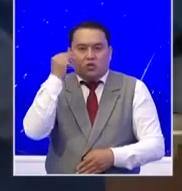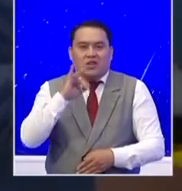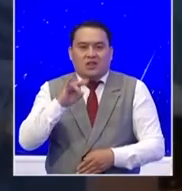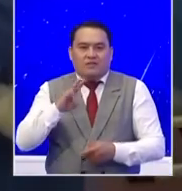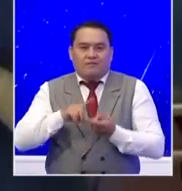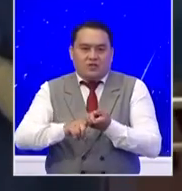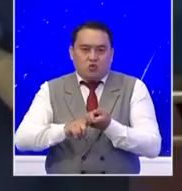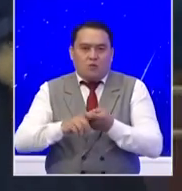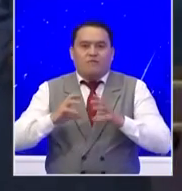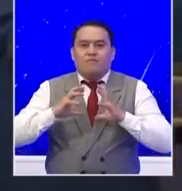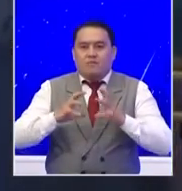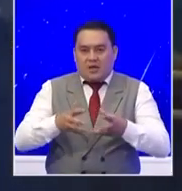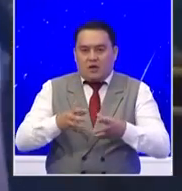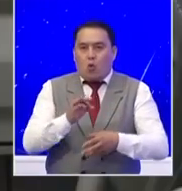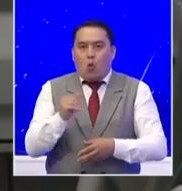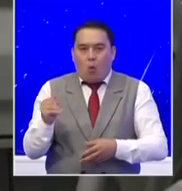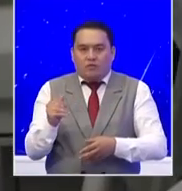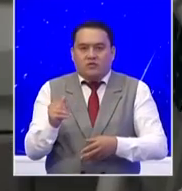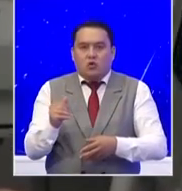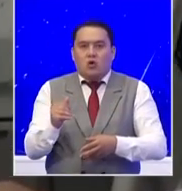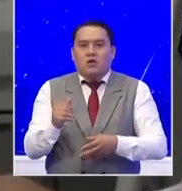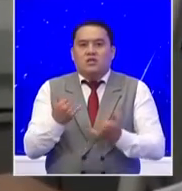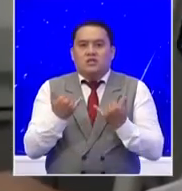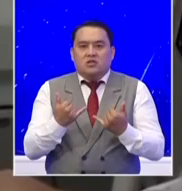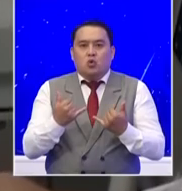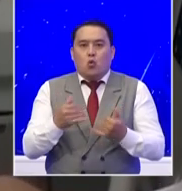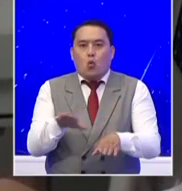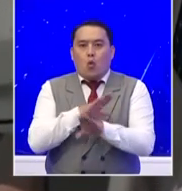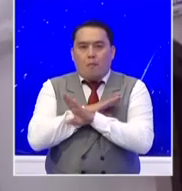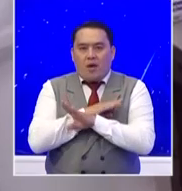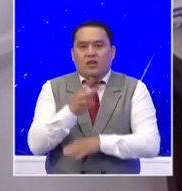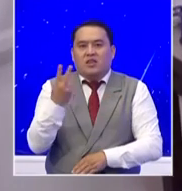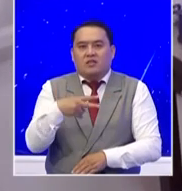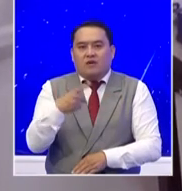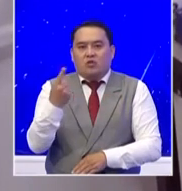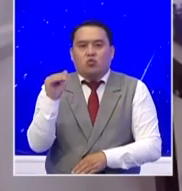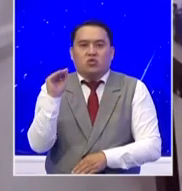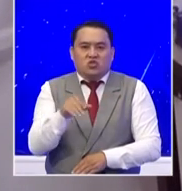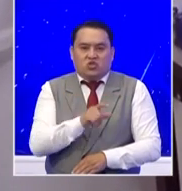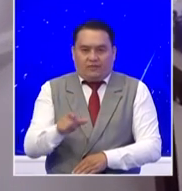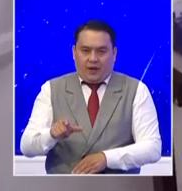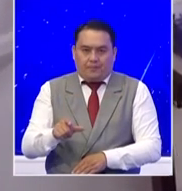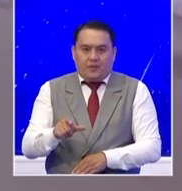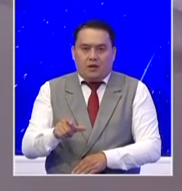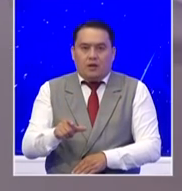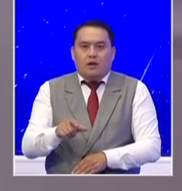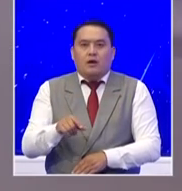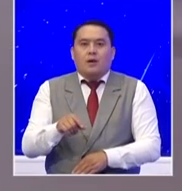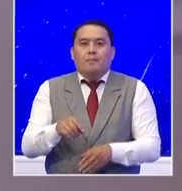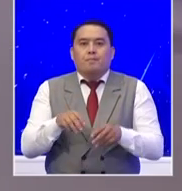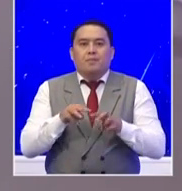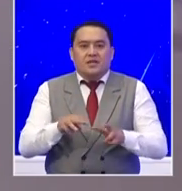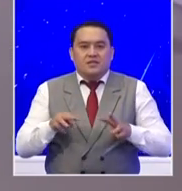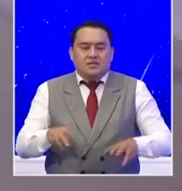инфицированных в мире. По официальным данным от COVID-19, здесь уже умерли более 21 тысячи человек. По оценке